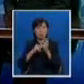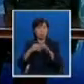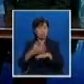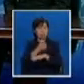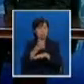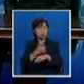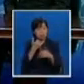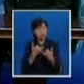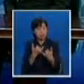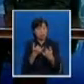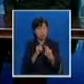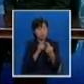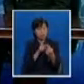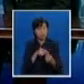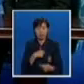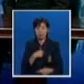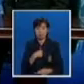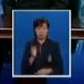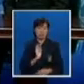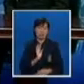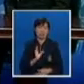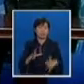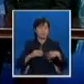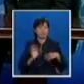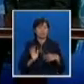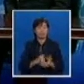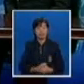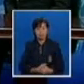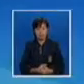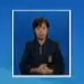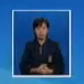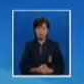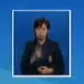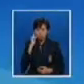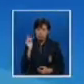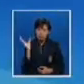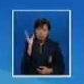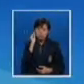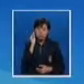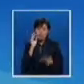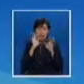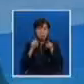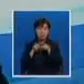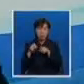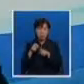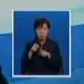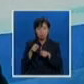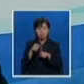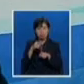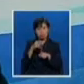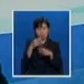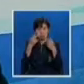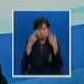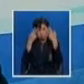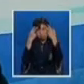อันนั้นเราก็ปล่อยให้เป็นอย่างนั้นไม่ได ้ถ้าอย่างนั้นฟังอย่างนี้เหมือนกับว่าท่านนายกก็คงจะไม่มีแนว